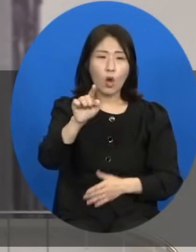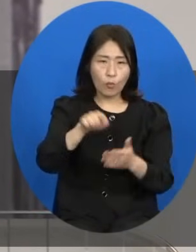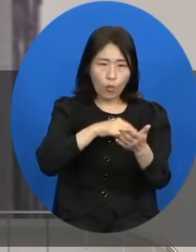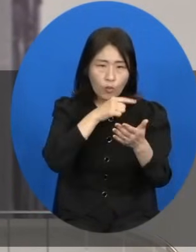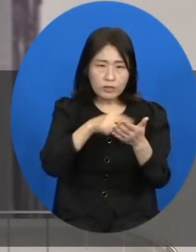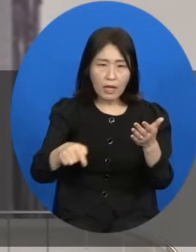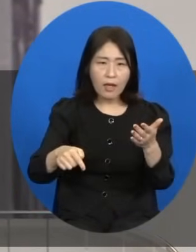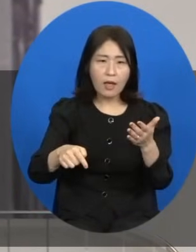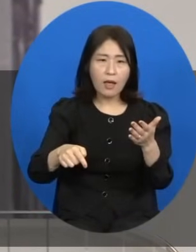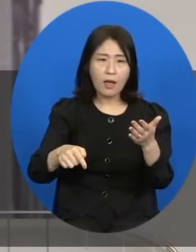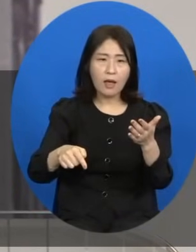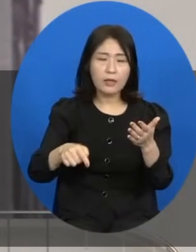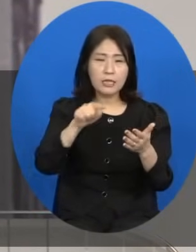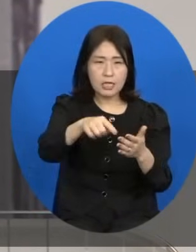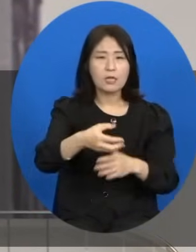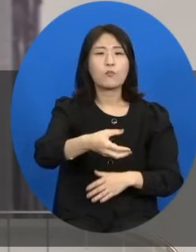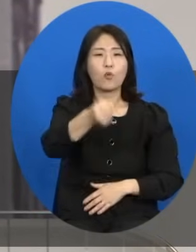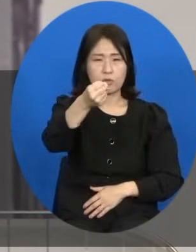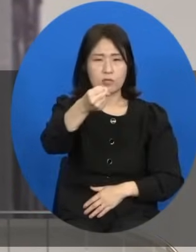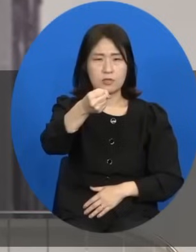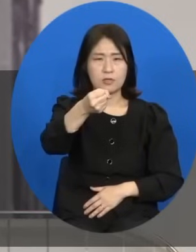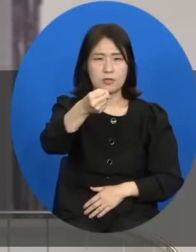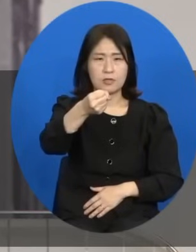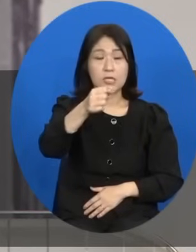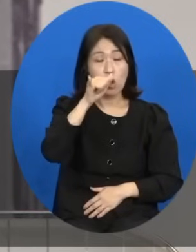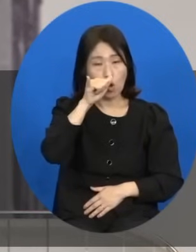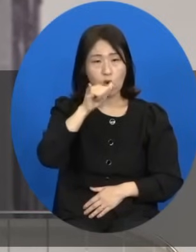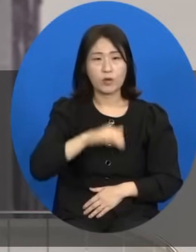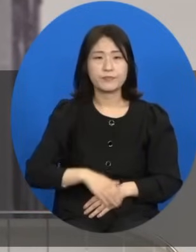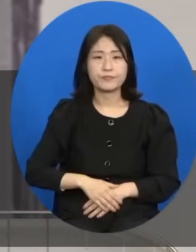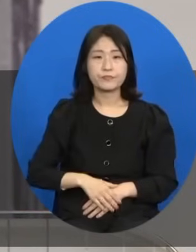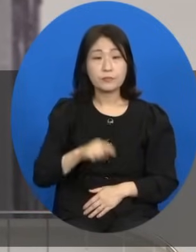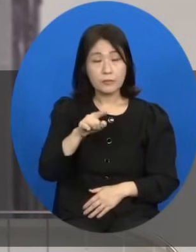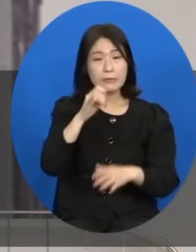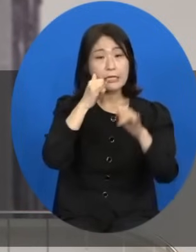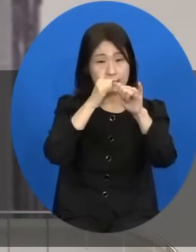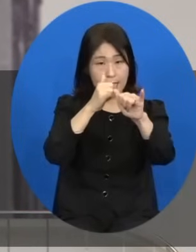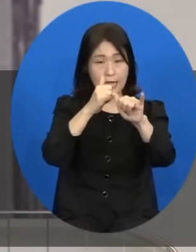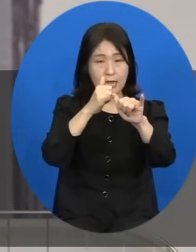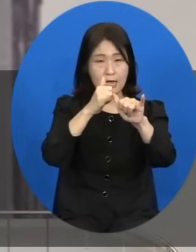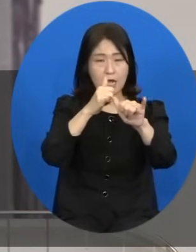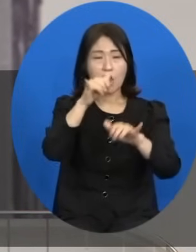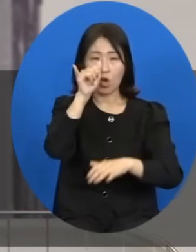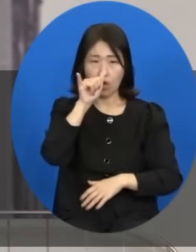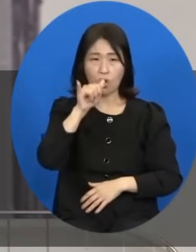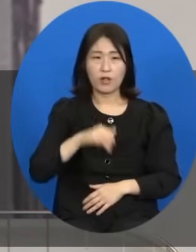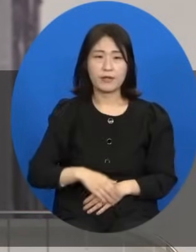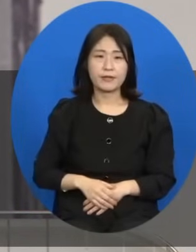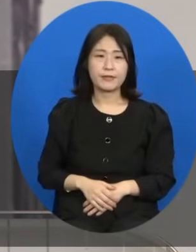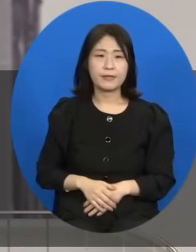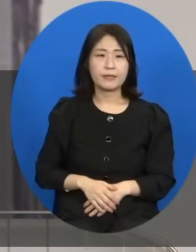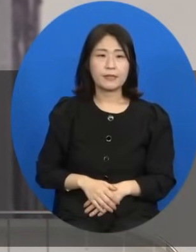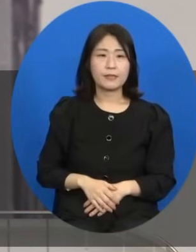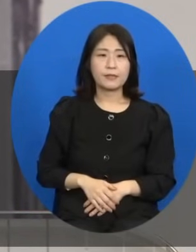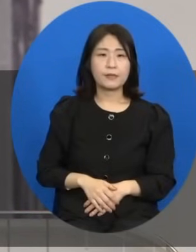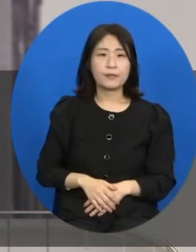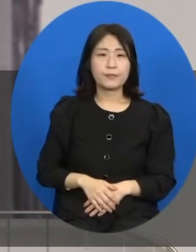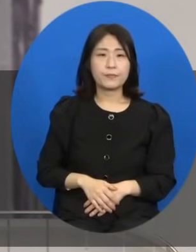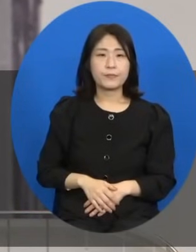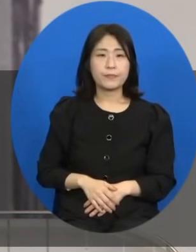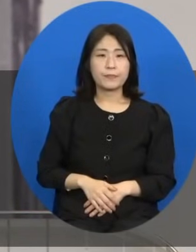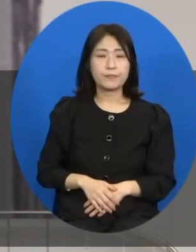것이다 받을 것이다라고 되어 있습니다 우리말 성경은 너의 상이 있을 것이다 이렇게 번역을 했는데이 보상으로 번역된 원어가